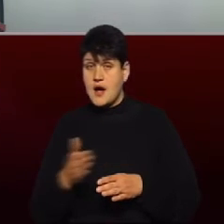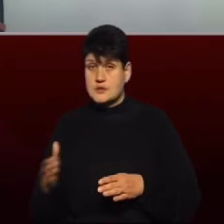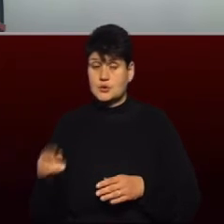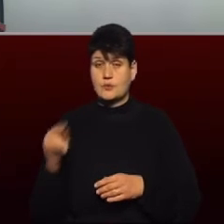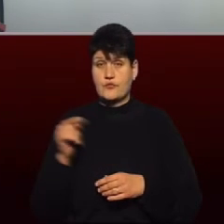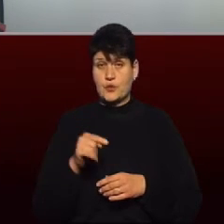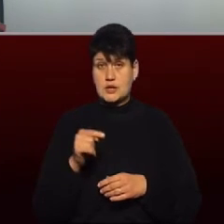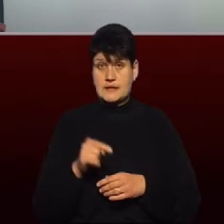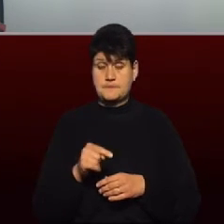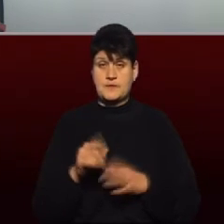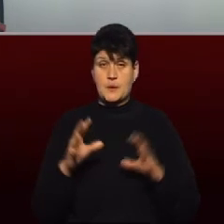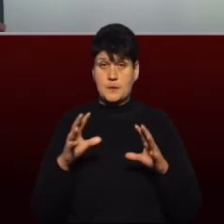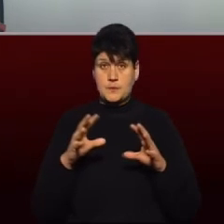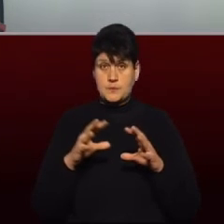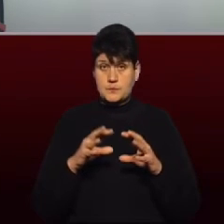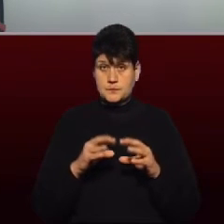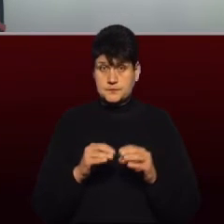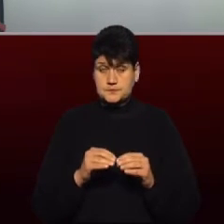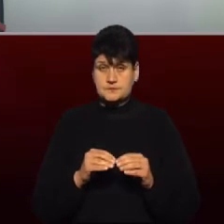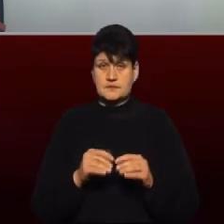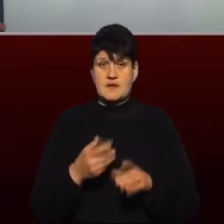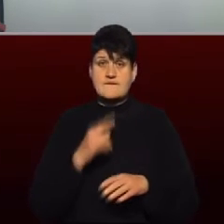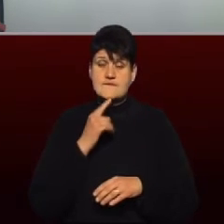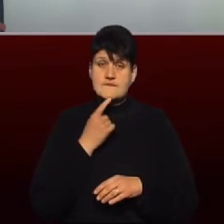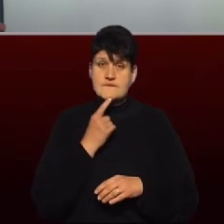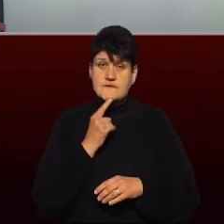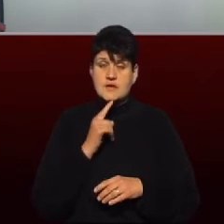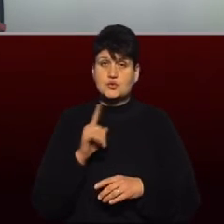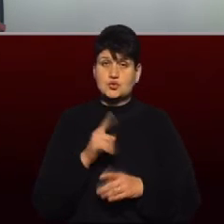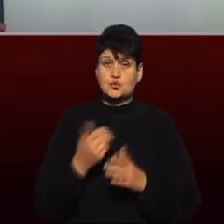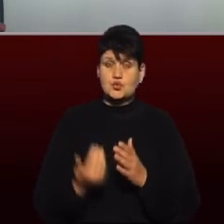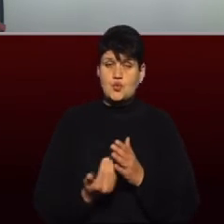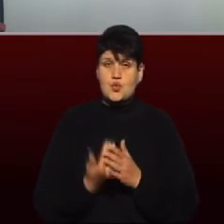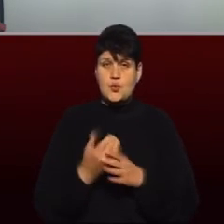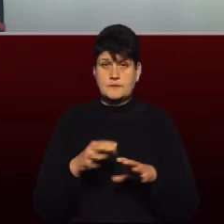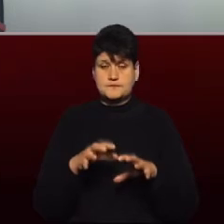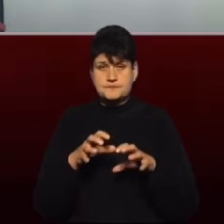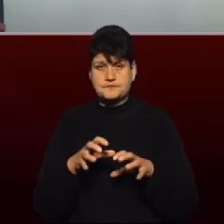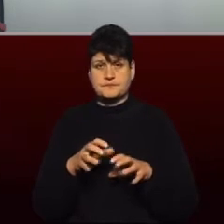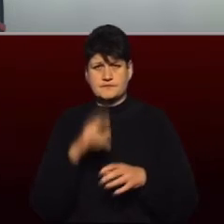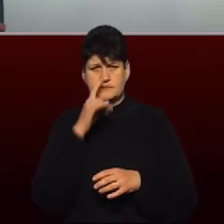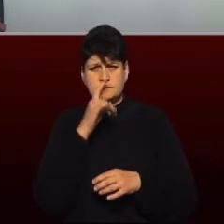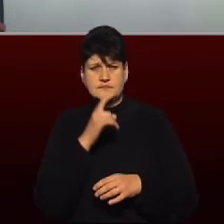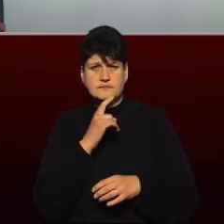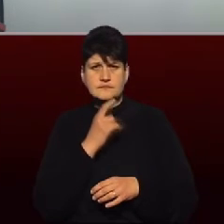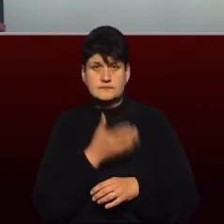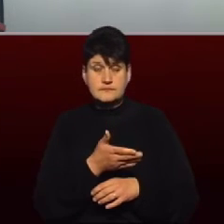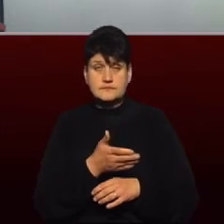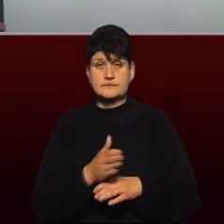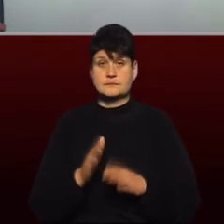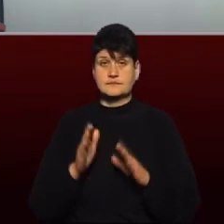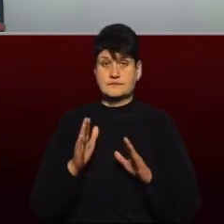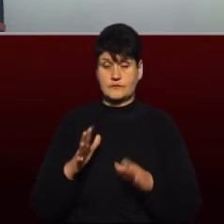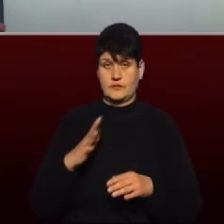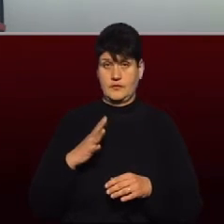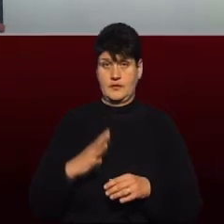затухають і відповідно набагато важче до чогось нового, незрозумілого бути терпимим. Чи є зв'язок